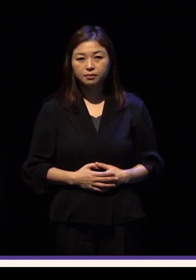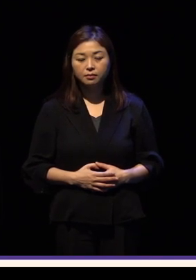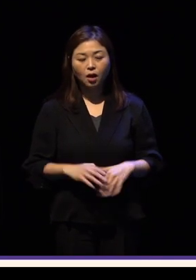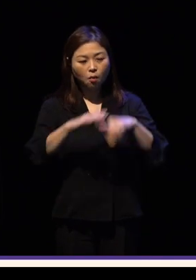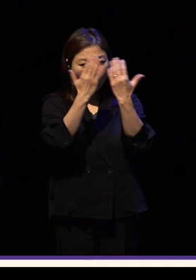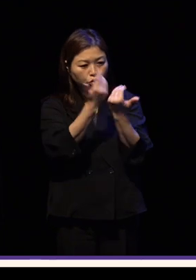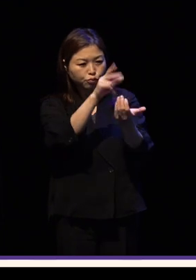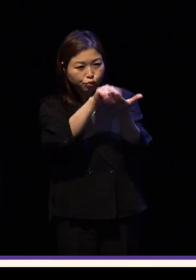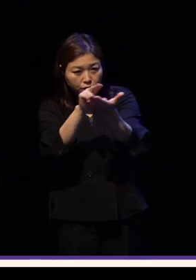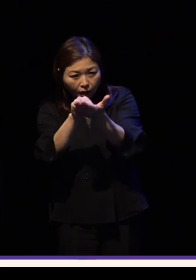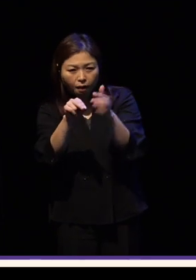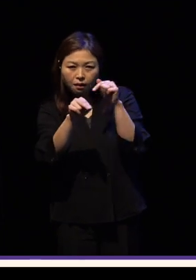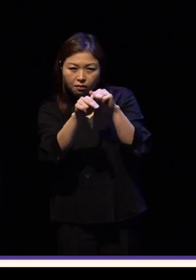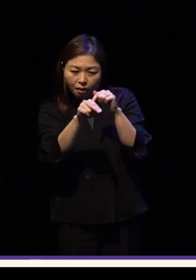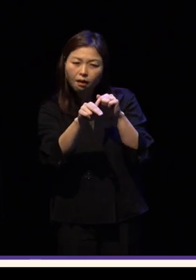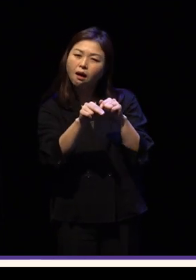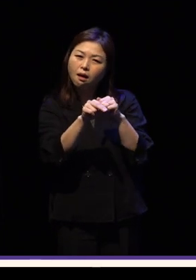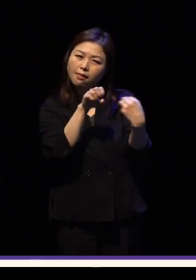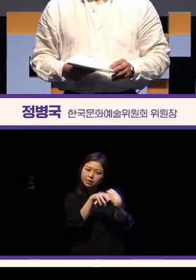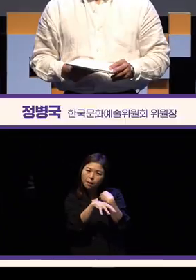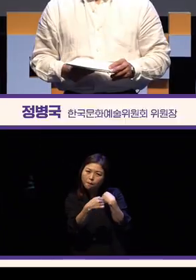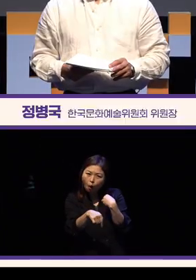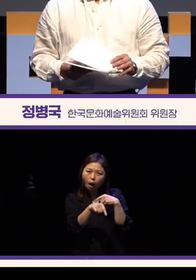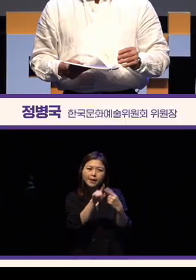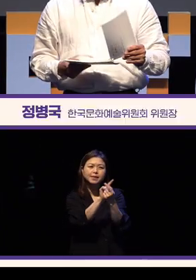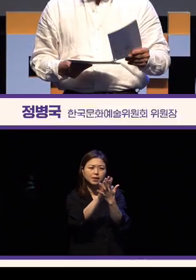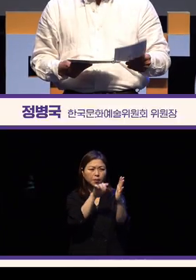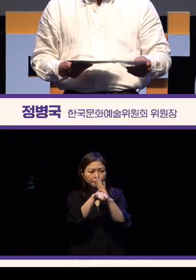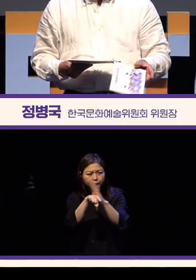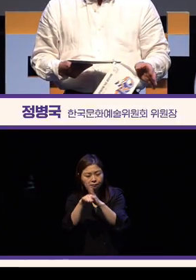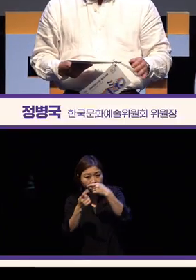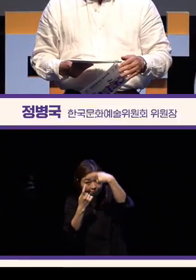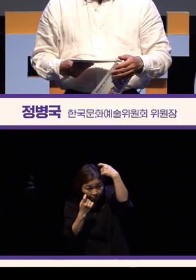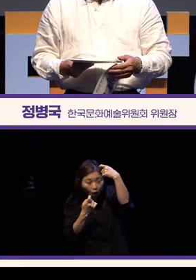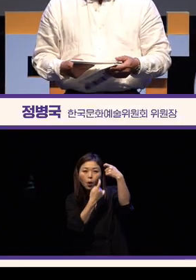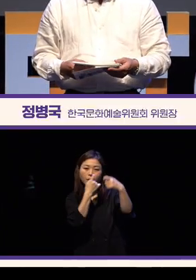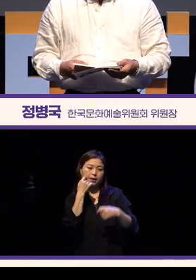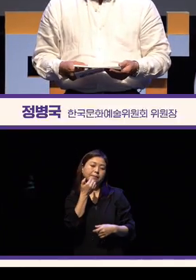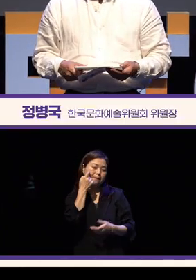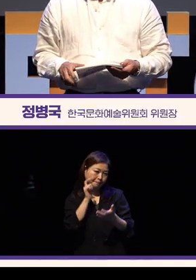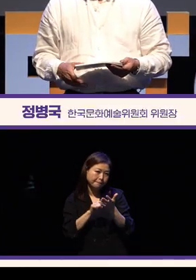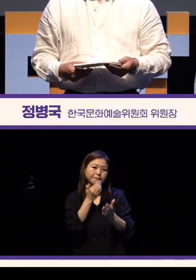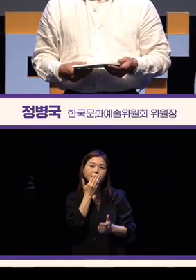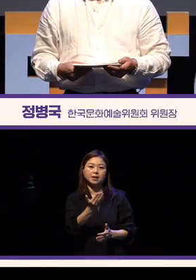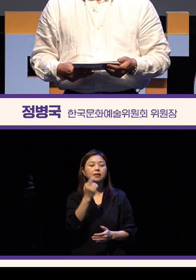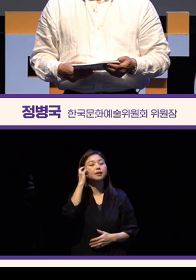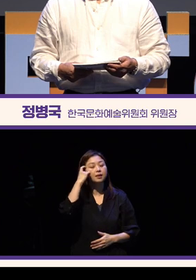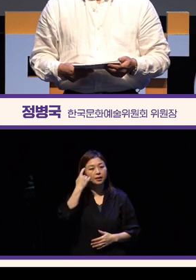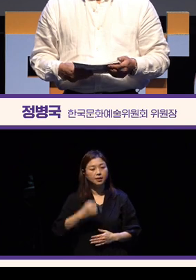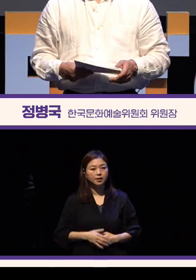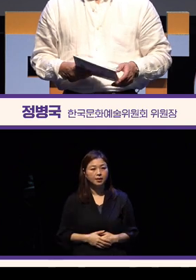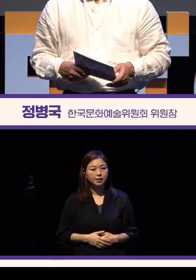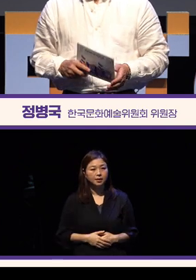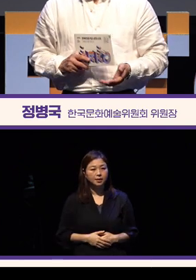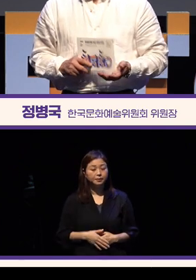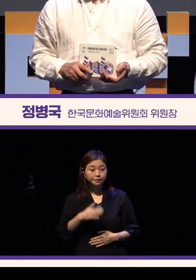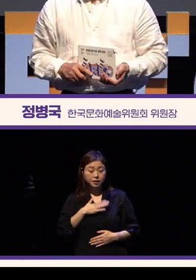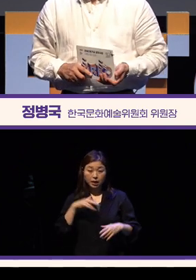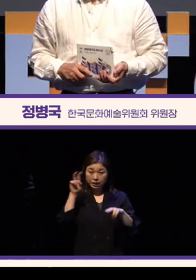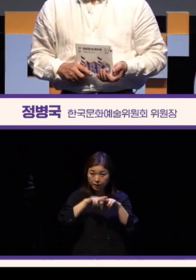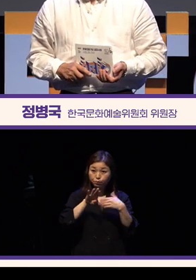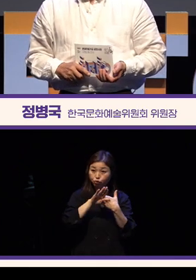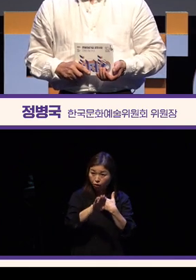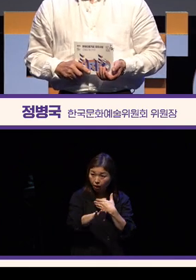모든 문제의 답은 저는 현장에 있다라고 생각을 합니다. 제가 위원장으로 취임한